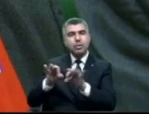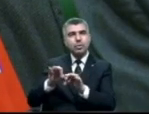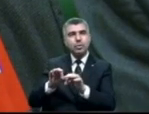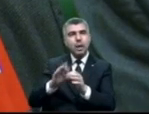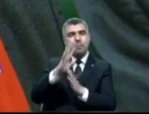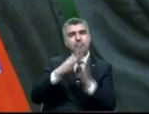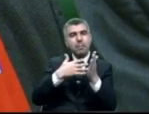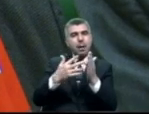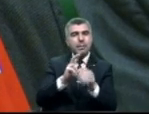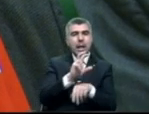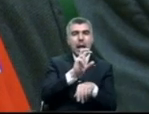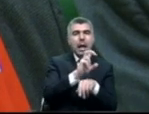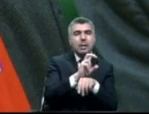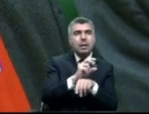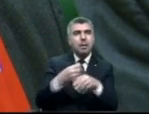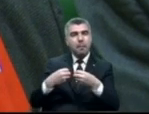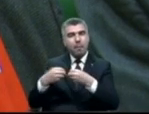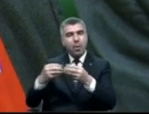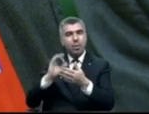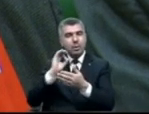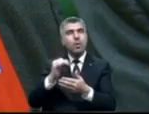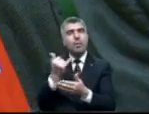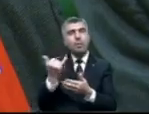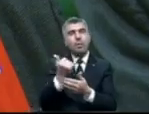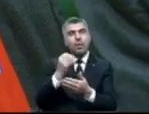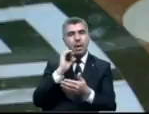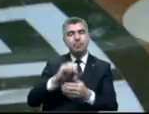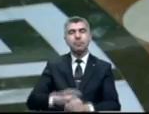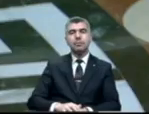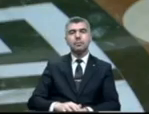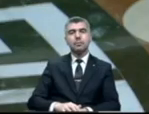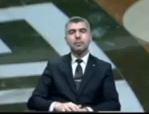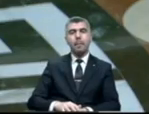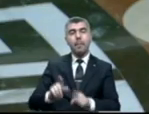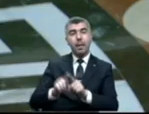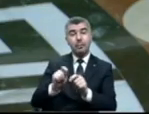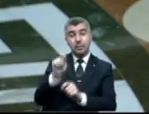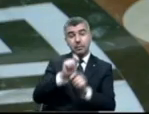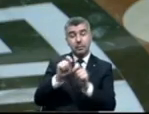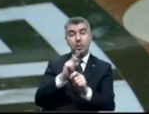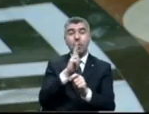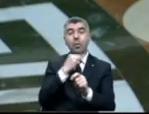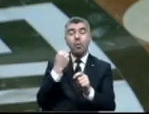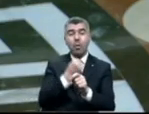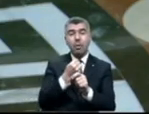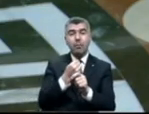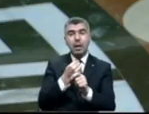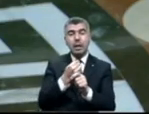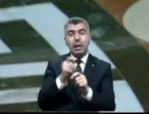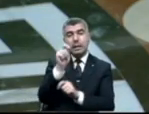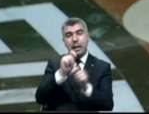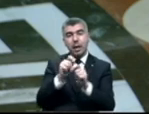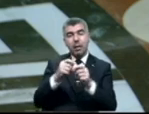على تثمين وعصرنة مسالك تسويق وتوزيع المنتجات الفلاحية ووضعت الحكومة مخطط إصلاح